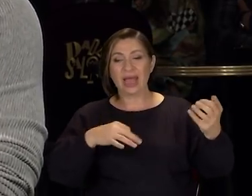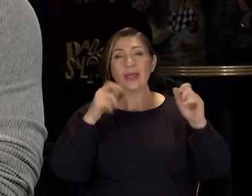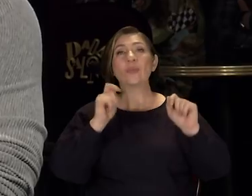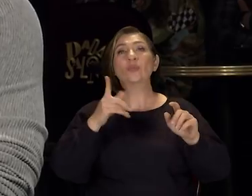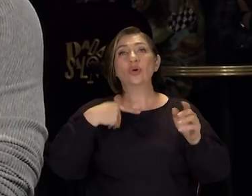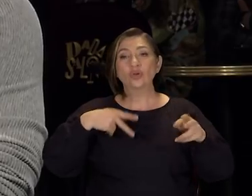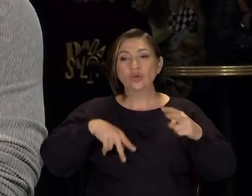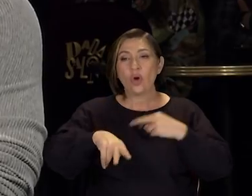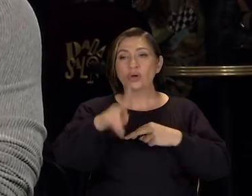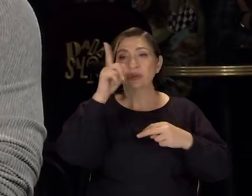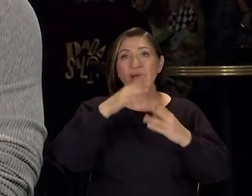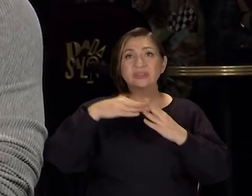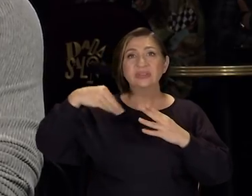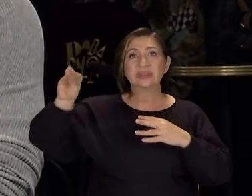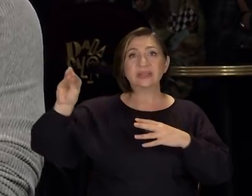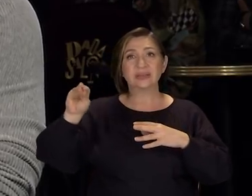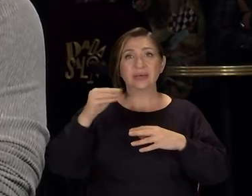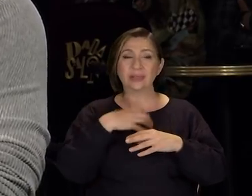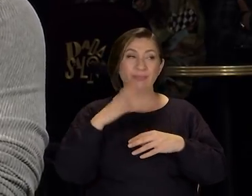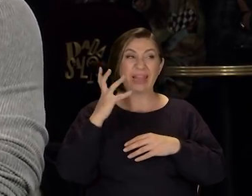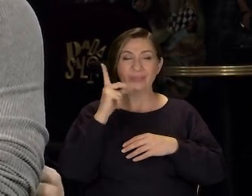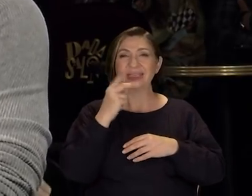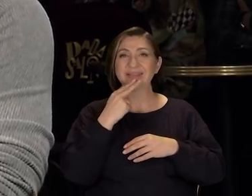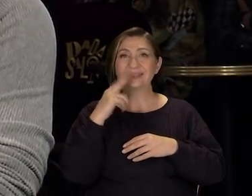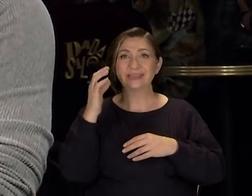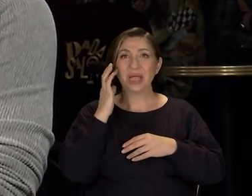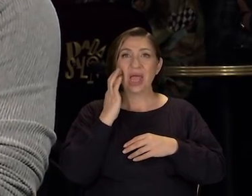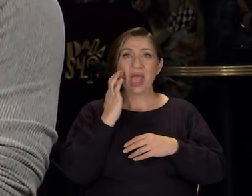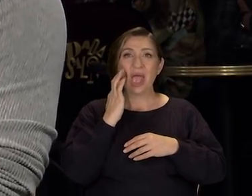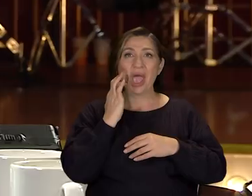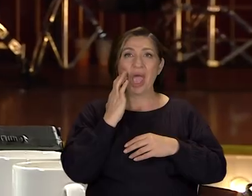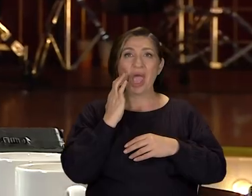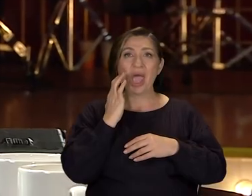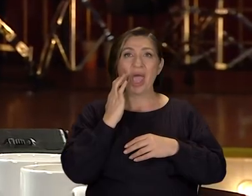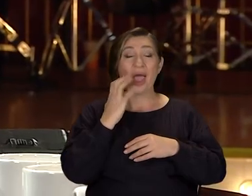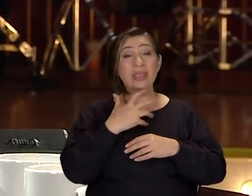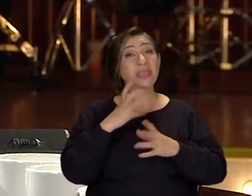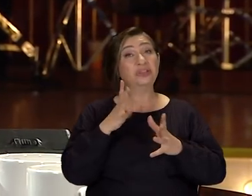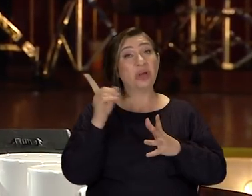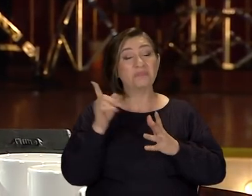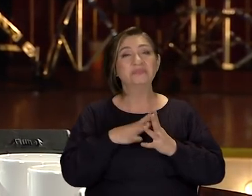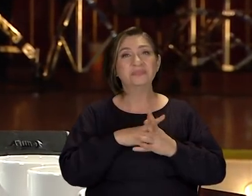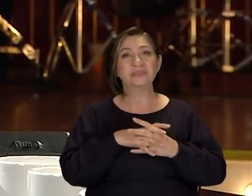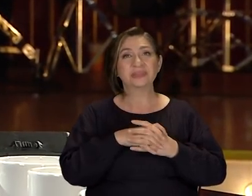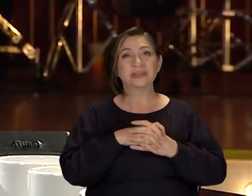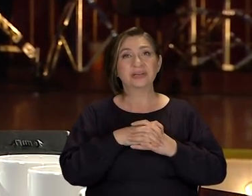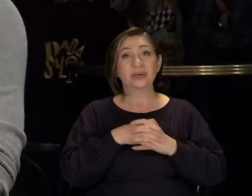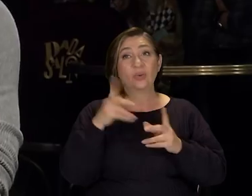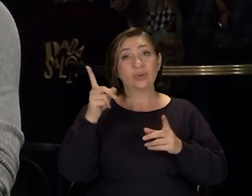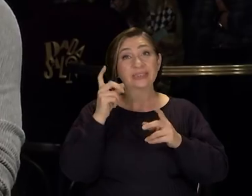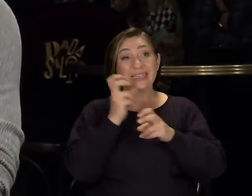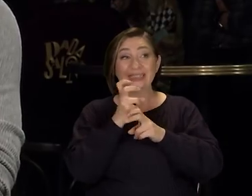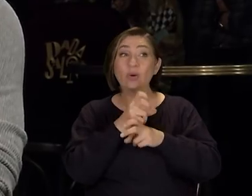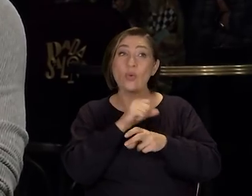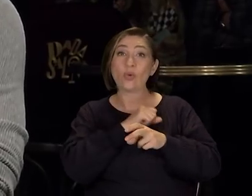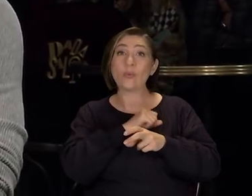buradan yol geçiyor dediği için satmıştı. Annem de öyle bir deli bir kadındır. Paco de Lucia yüzünden. Annen de acayip bir evet, şey. Onun mailinden korkulur o